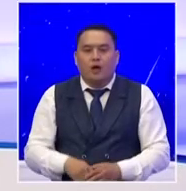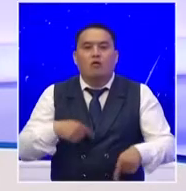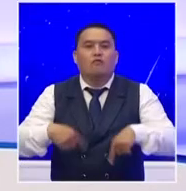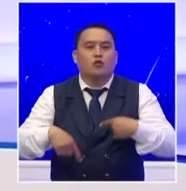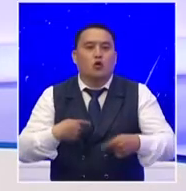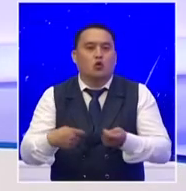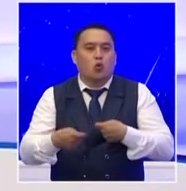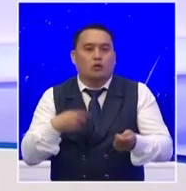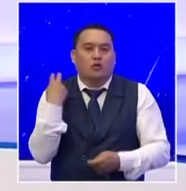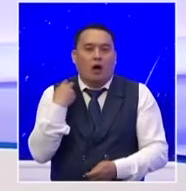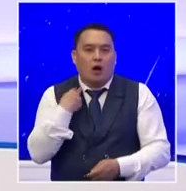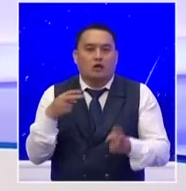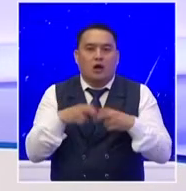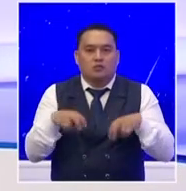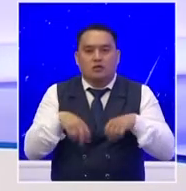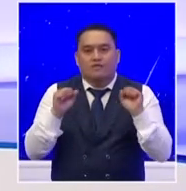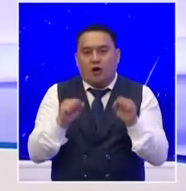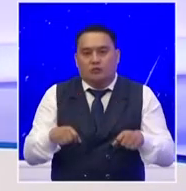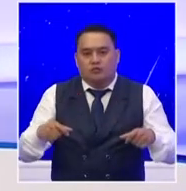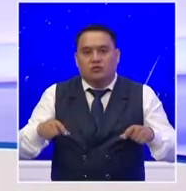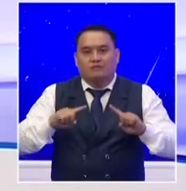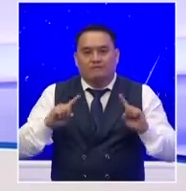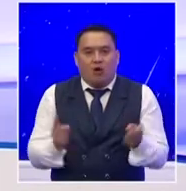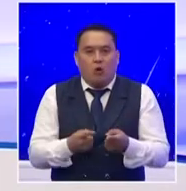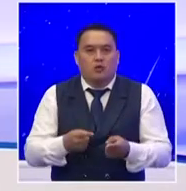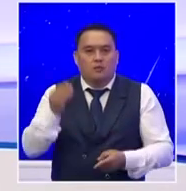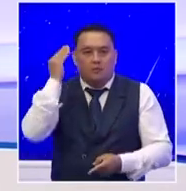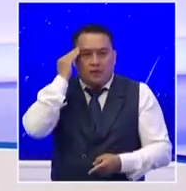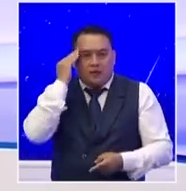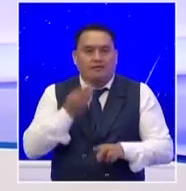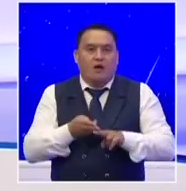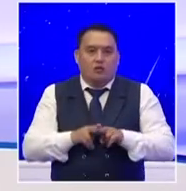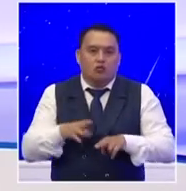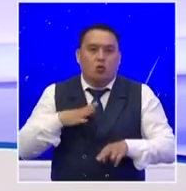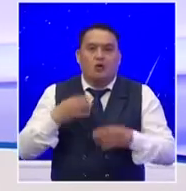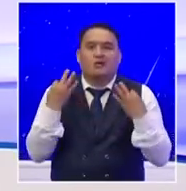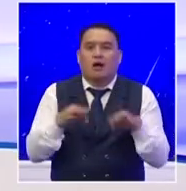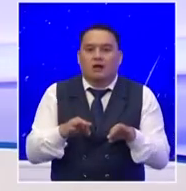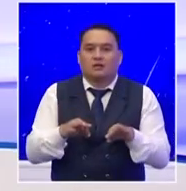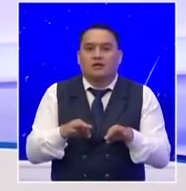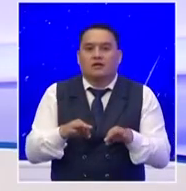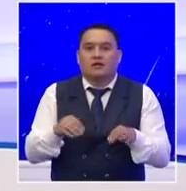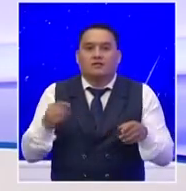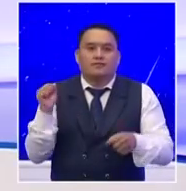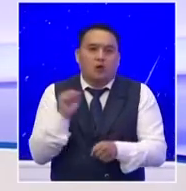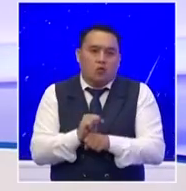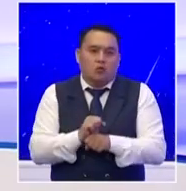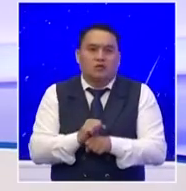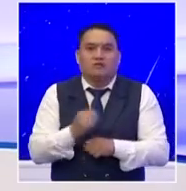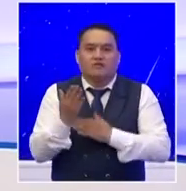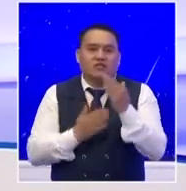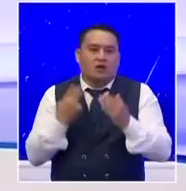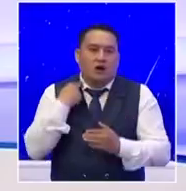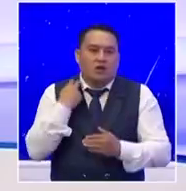Футбольное руководство Англии рассматривает возможность сокращения времени матчей в случае, если власти страны разрешат завершить прерванный сезон английской